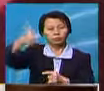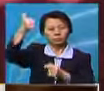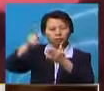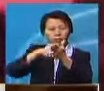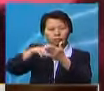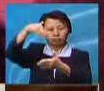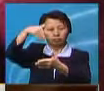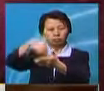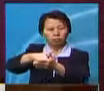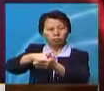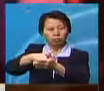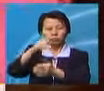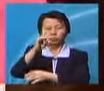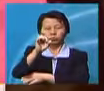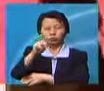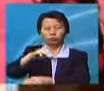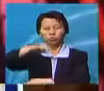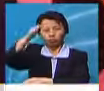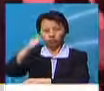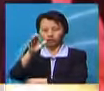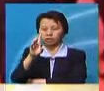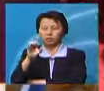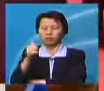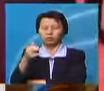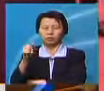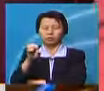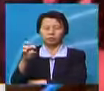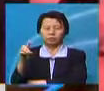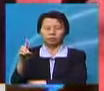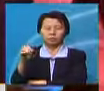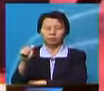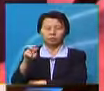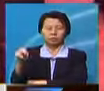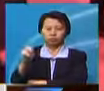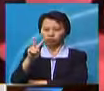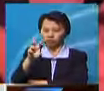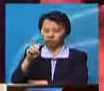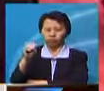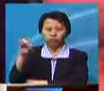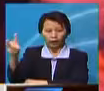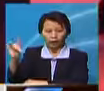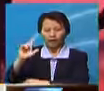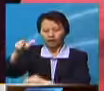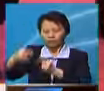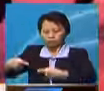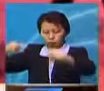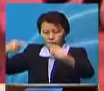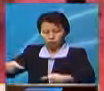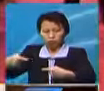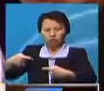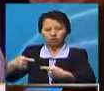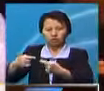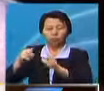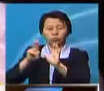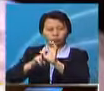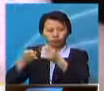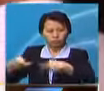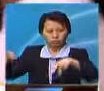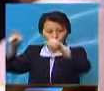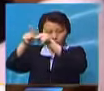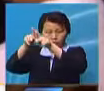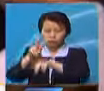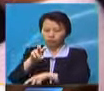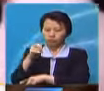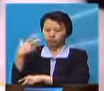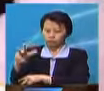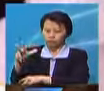raya umum bagi Dun Bukit Chandan pada 2008. Allahyarham kemudian bertanding di kerusi Parlimen Kuala Kangsar pada